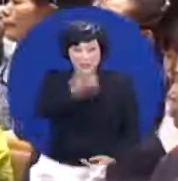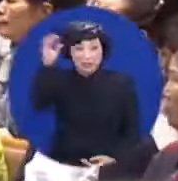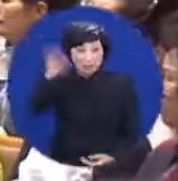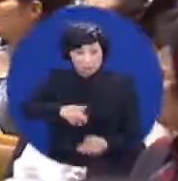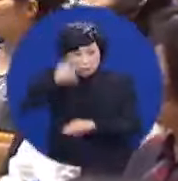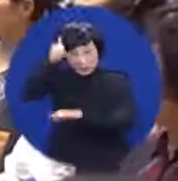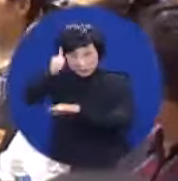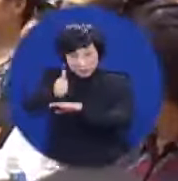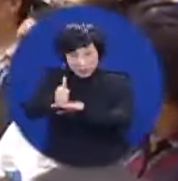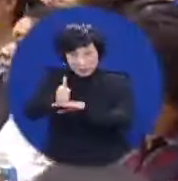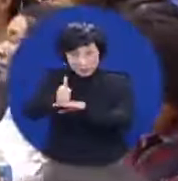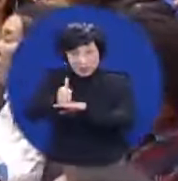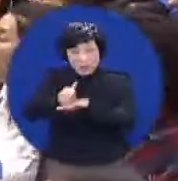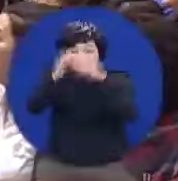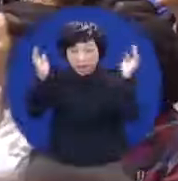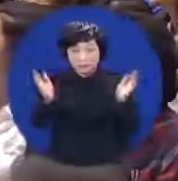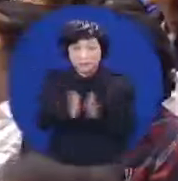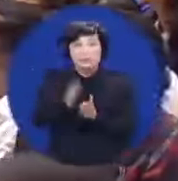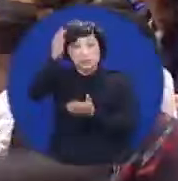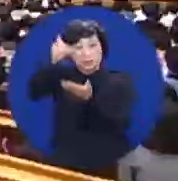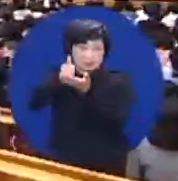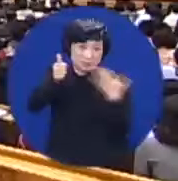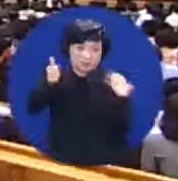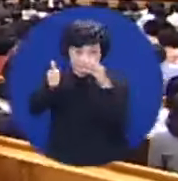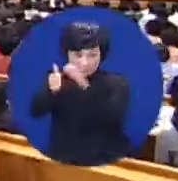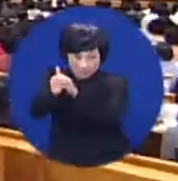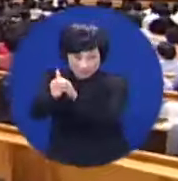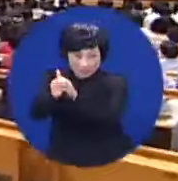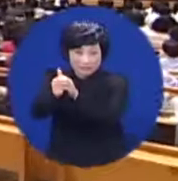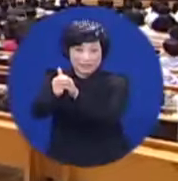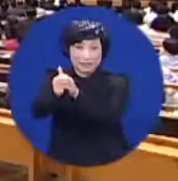초지일관 성령이 분담하셨다.